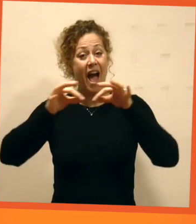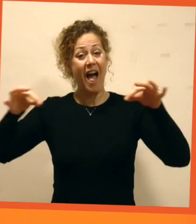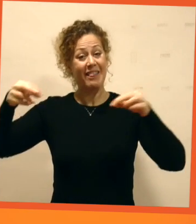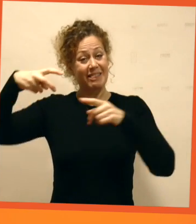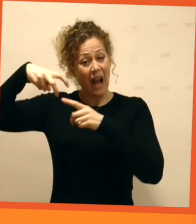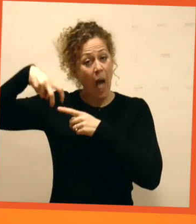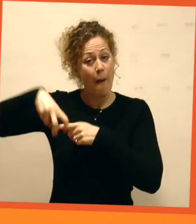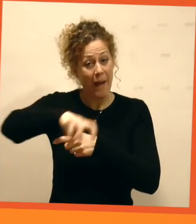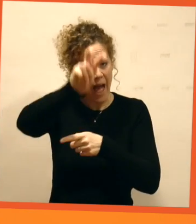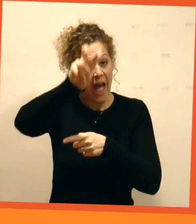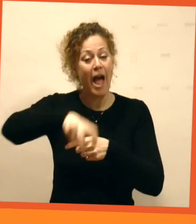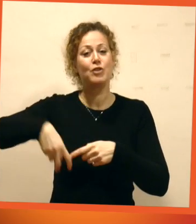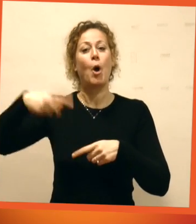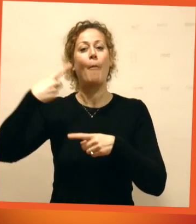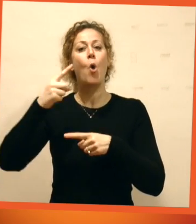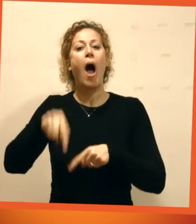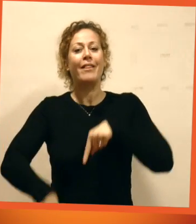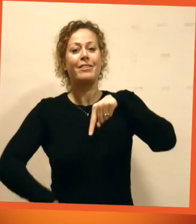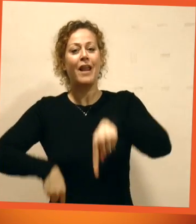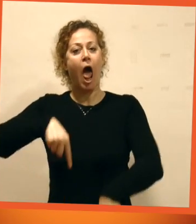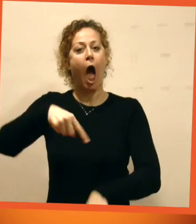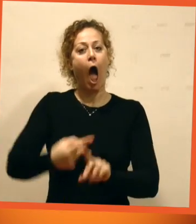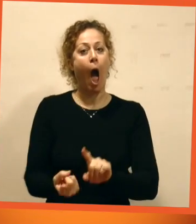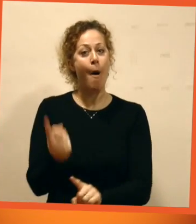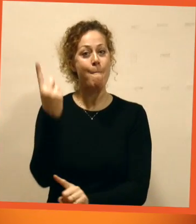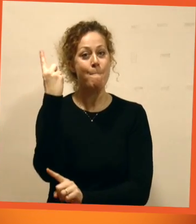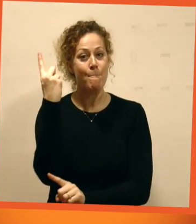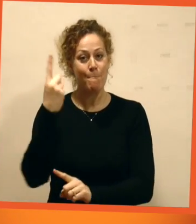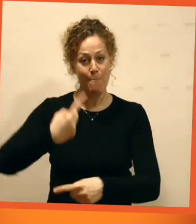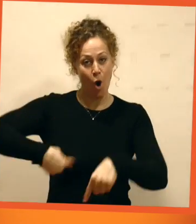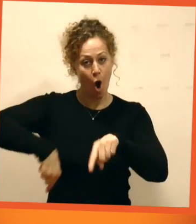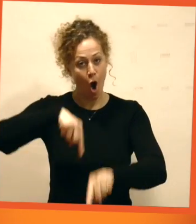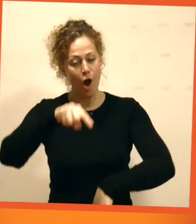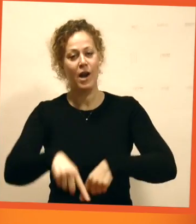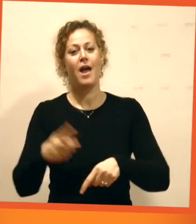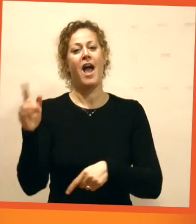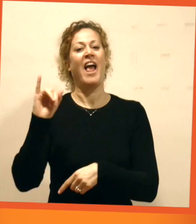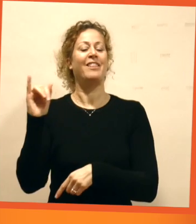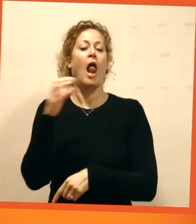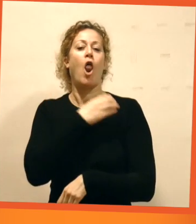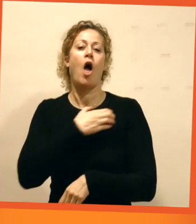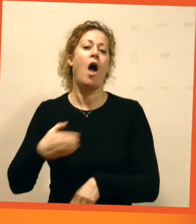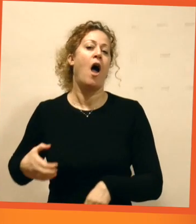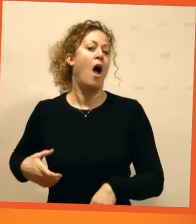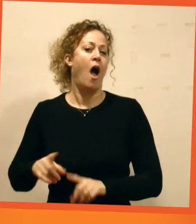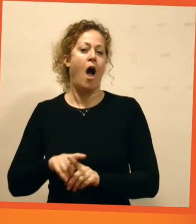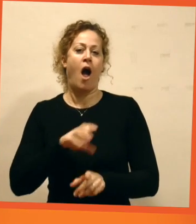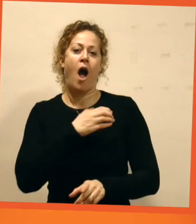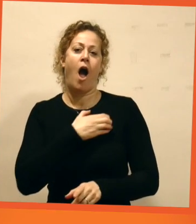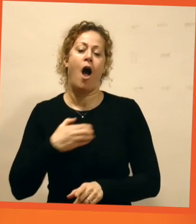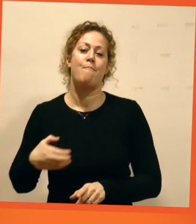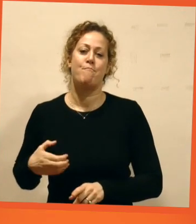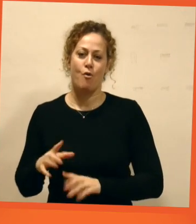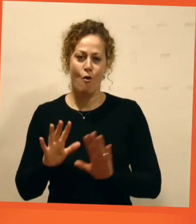trampoli, di cui Italo è un campione mondiale. Vabbè, fare cose strane sui trampoli,